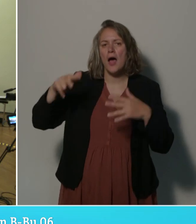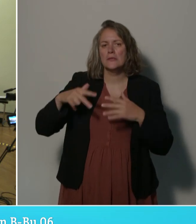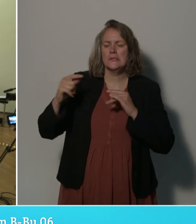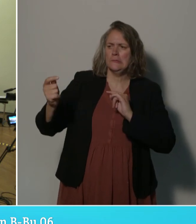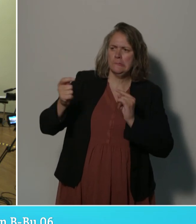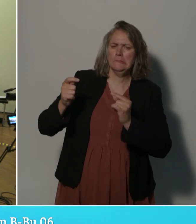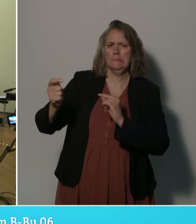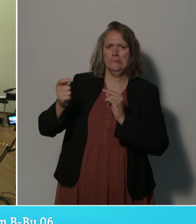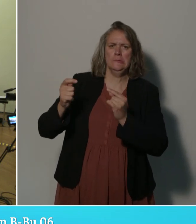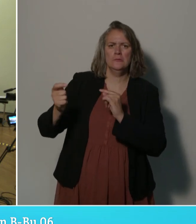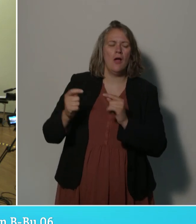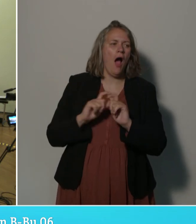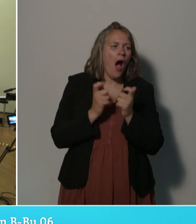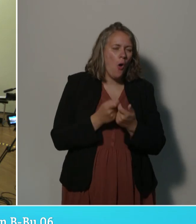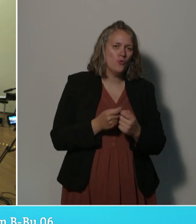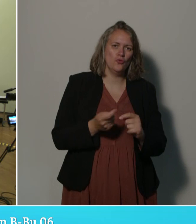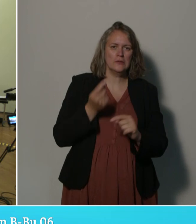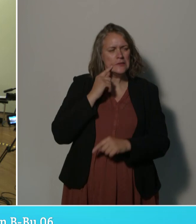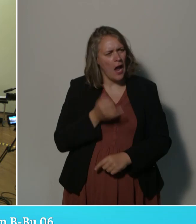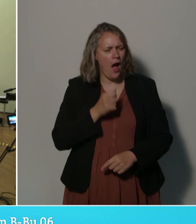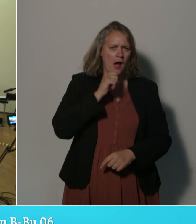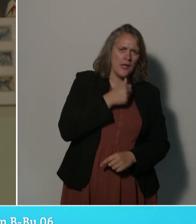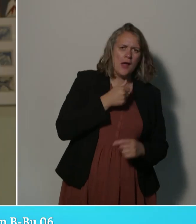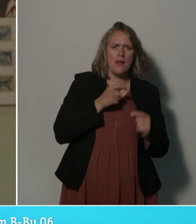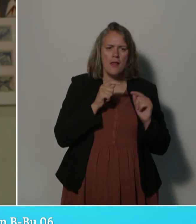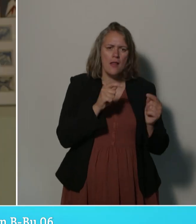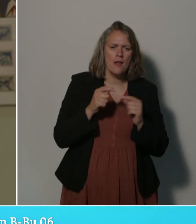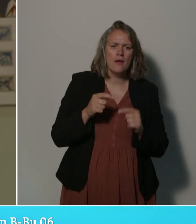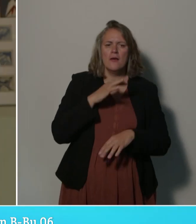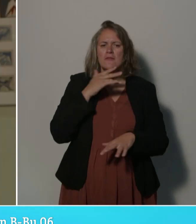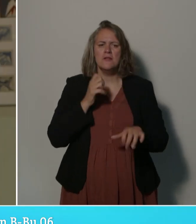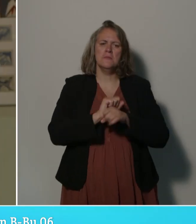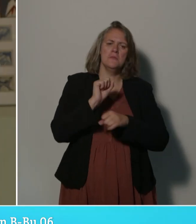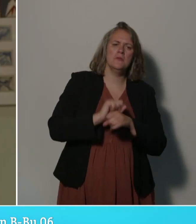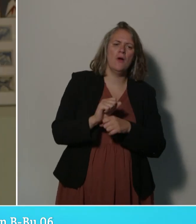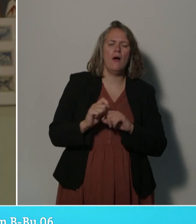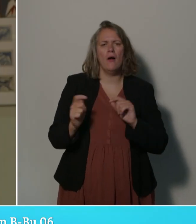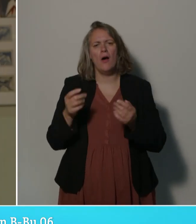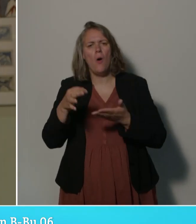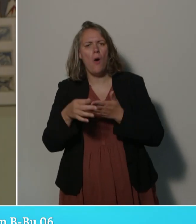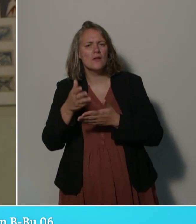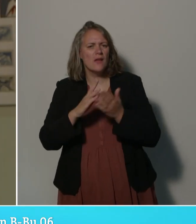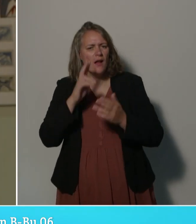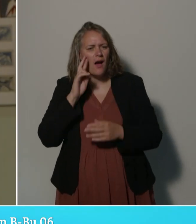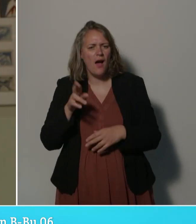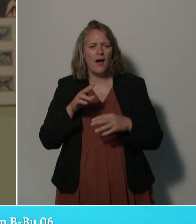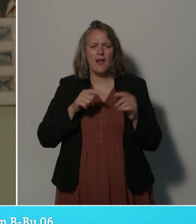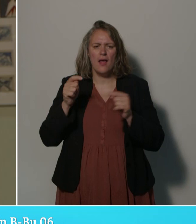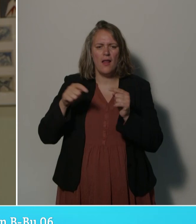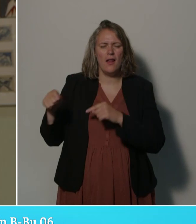in der Stadt und in den Ausschüssen. Da gab es Bürgerinitiativen, viele Diskussionen mit dem Ortsteilrat, glaube ich,